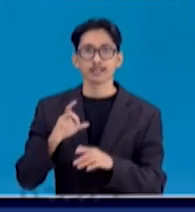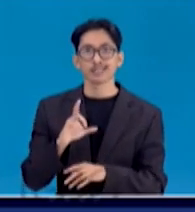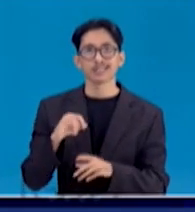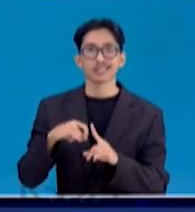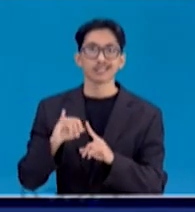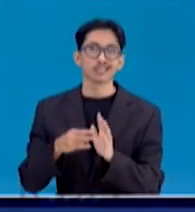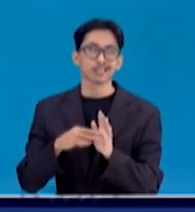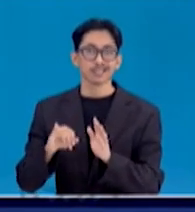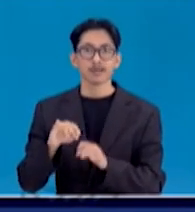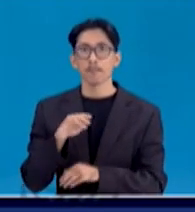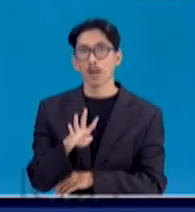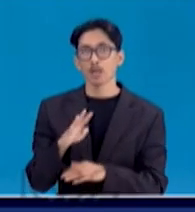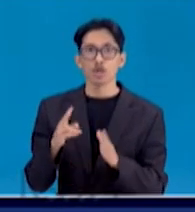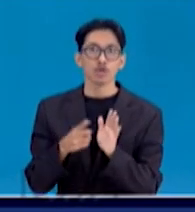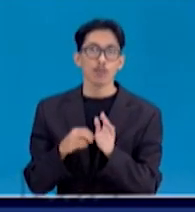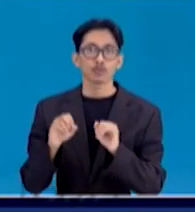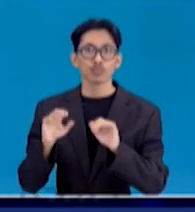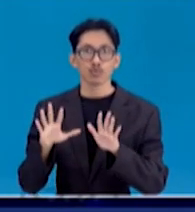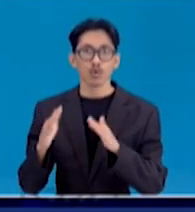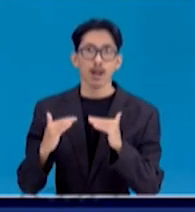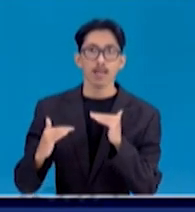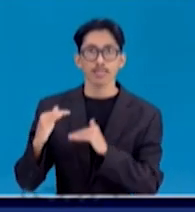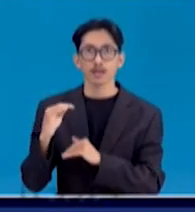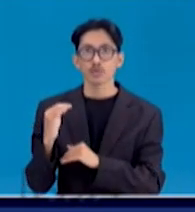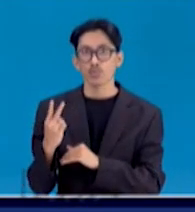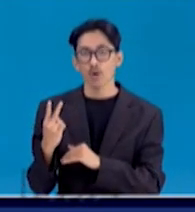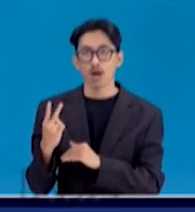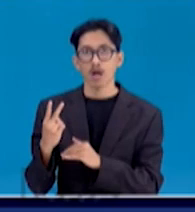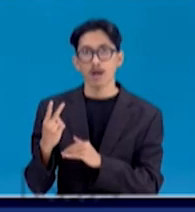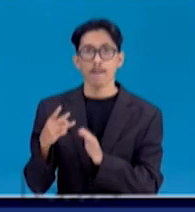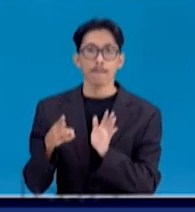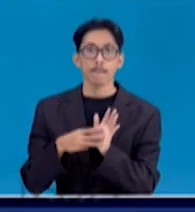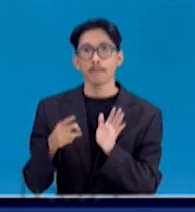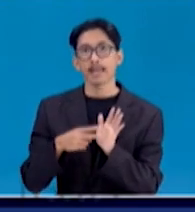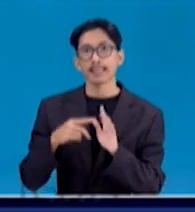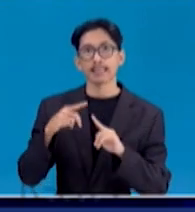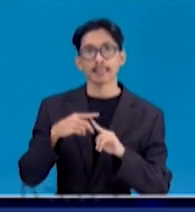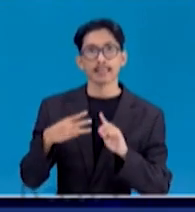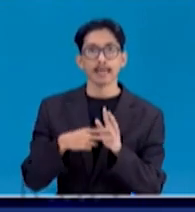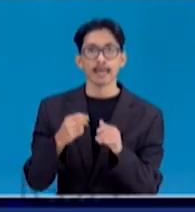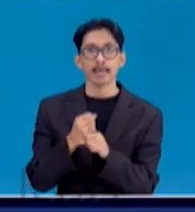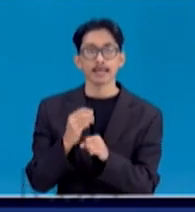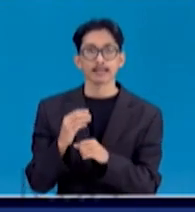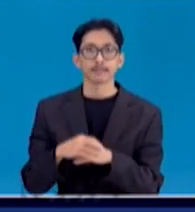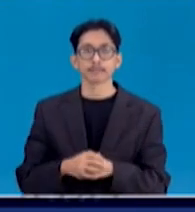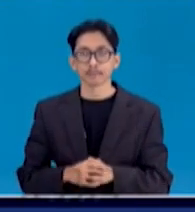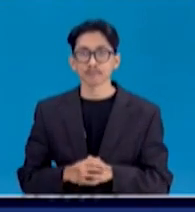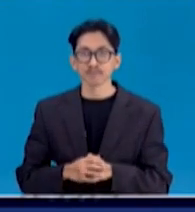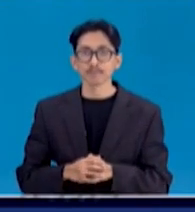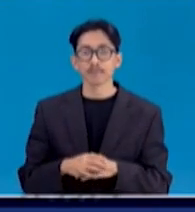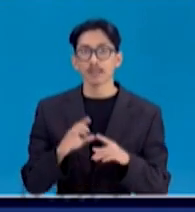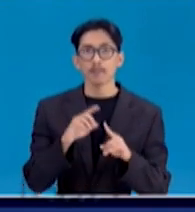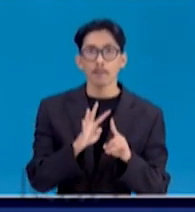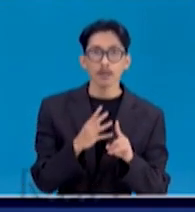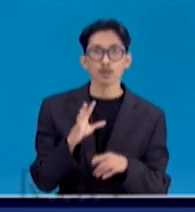10 lantai 2 unit 2B Menteng Jakarta Pusat berdasarkan surat kuasa khusus tanggal 18